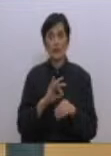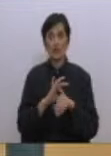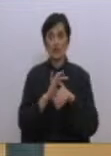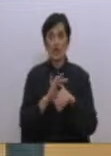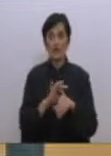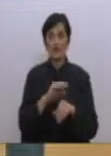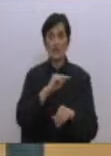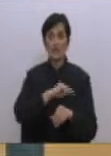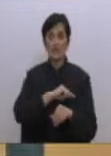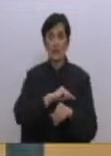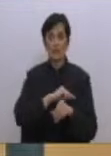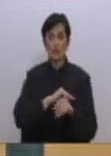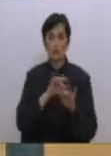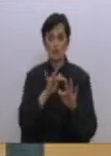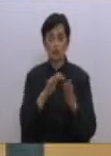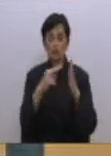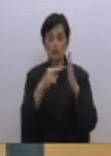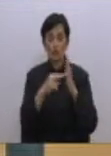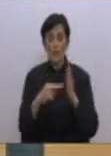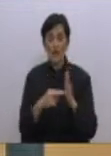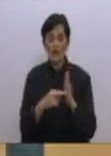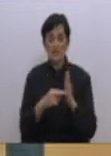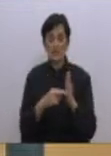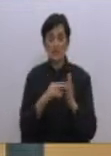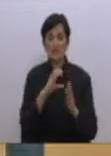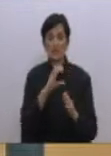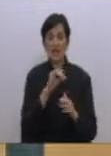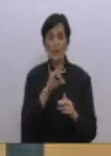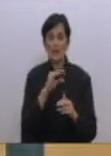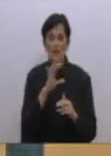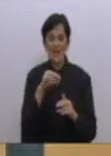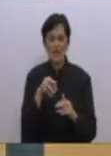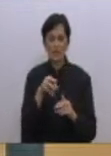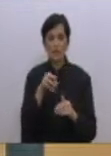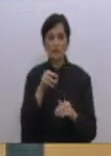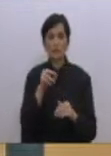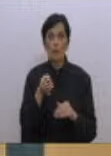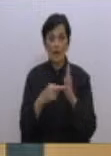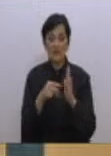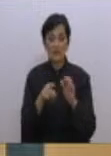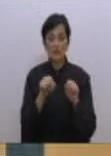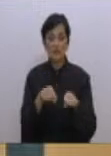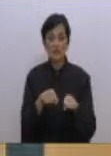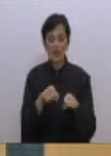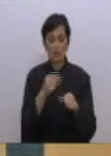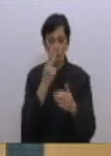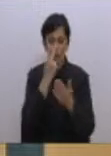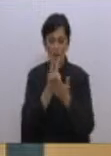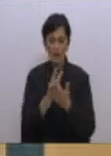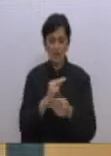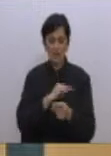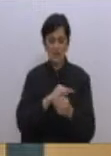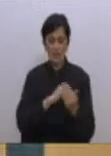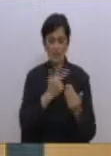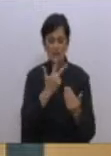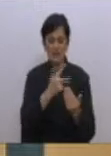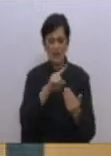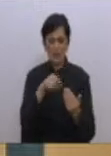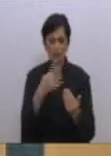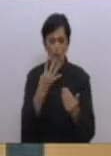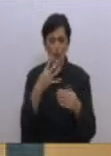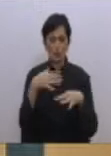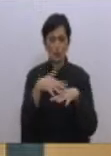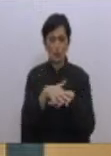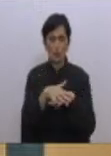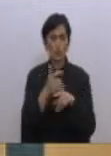ჩავატარებთ სამსახურის საქმიანობის შეფასებას IPMF მეთოდოლოგიით. შეფასების მელმა სამსახურის 3.4 ქულა შეადგინა,